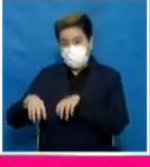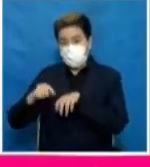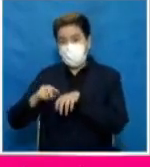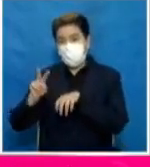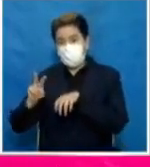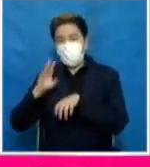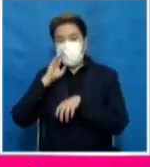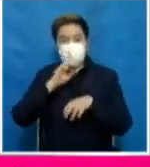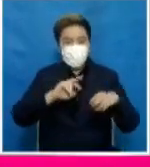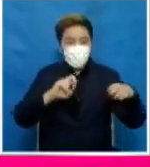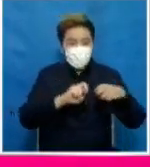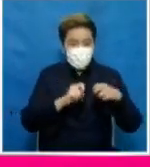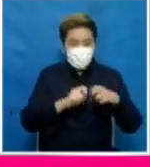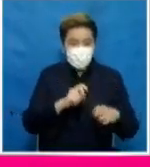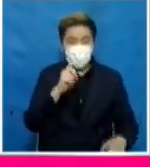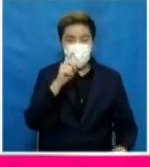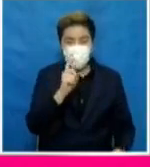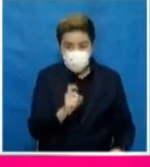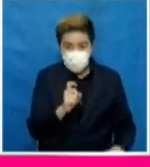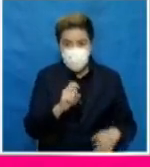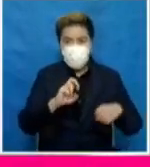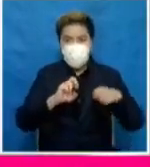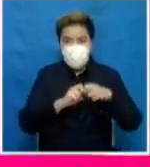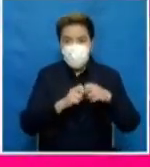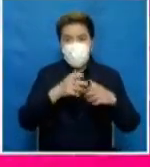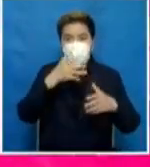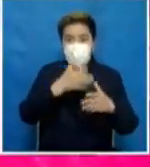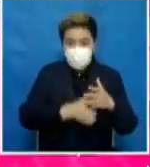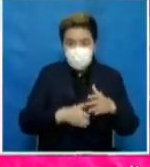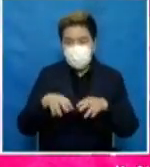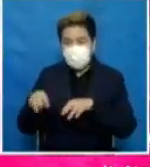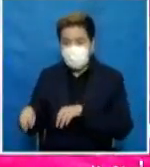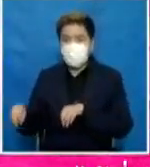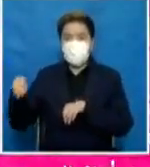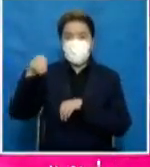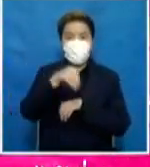นำมาใช้ในกรณีที่เครื่องออกรางวัลเครื่องใดเครื่องหนึ่งขัดข้อง